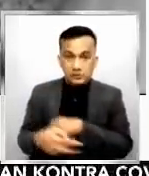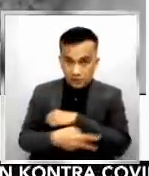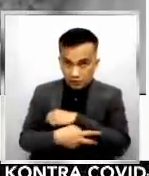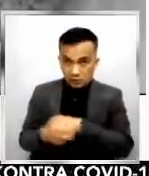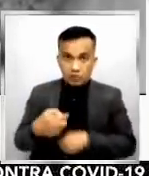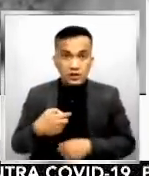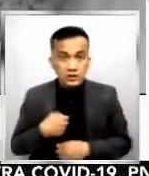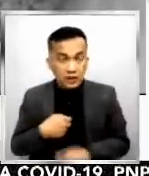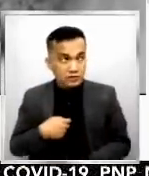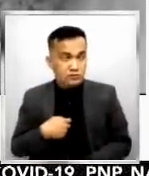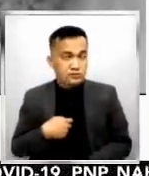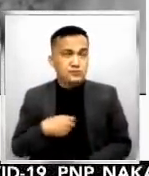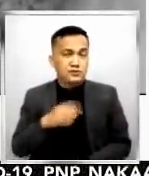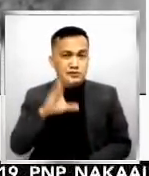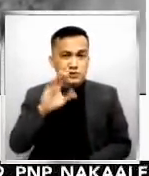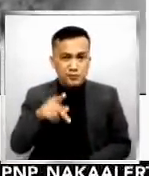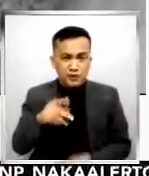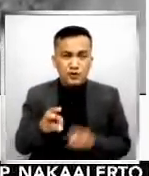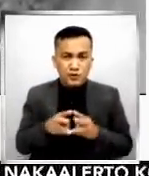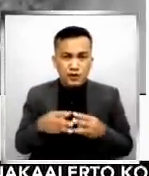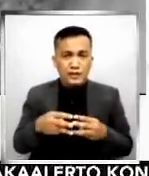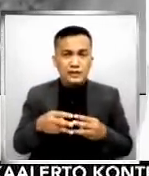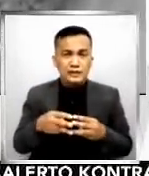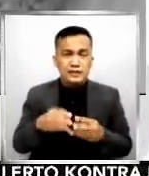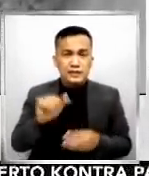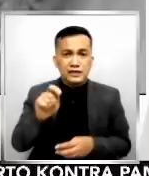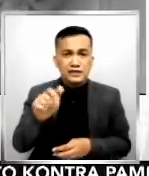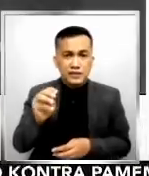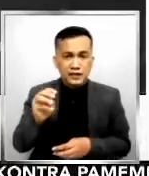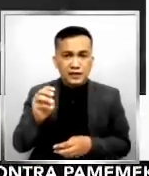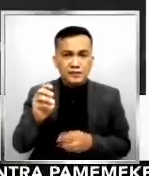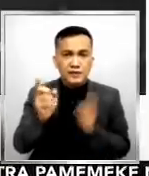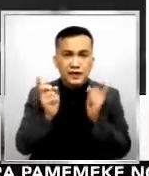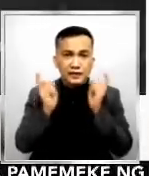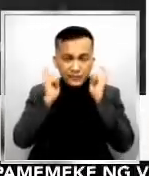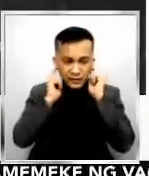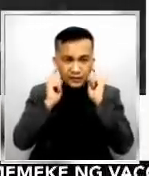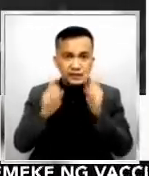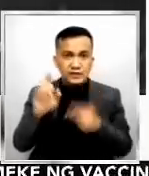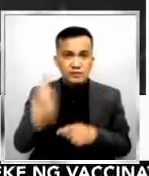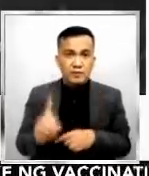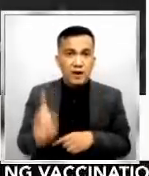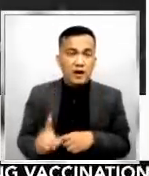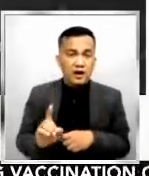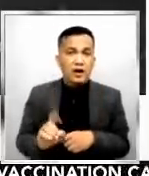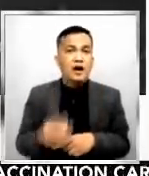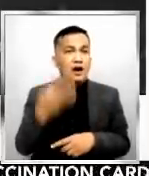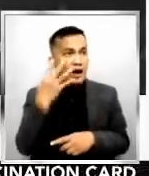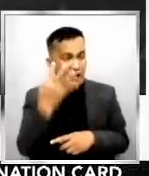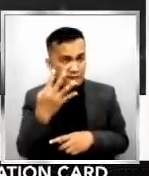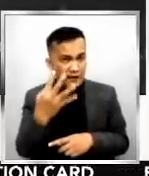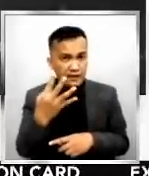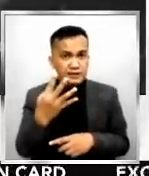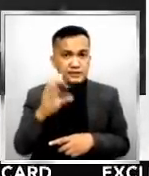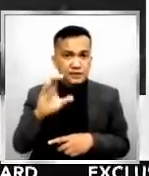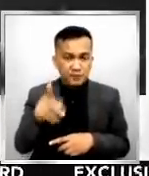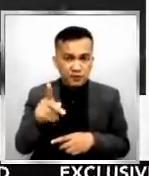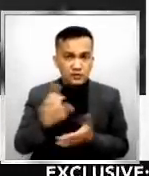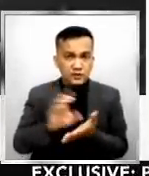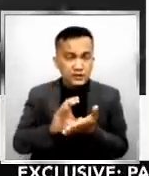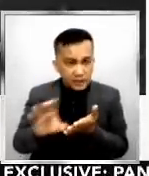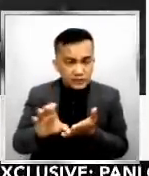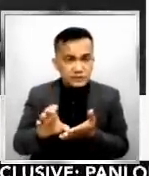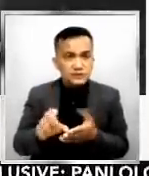wallet, ATM, saka headset po. Tapos dito po sa baba, apat pong cellphone, cash. Tapos kumuha po sila